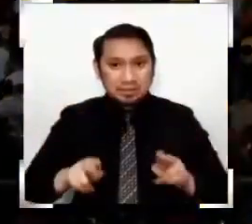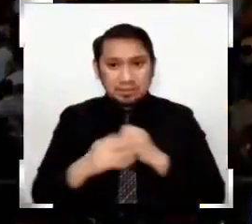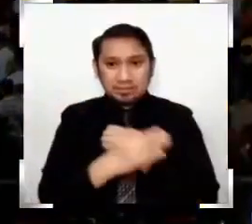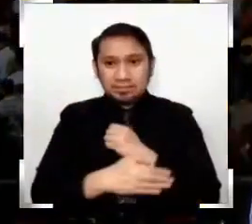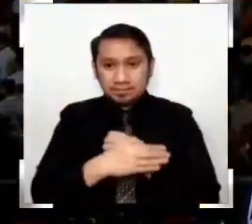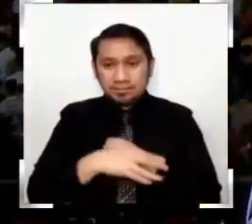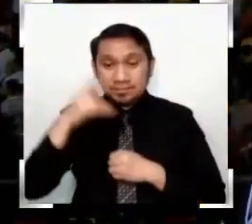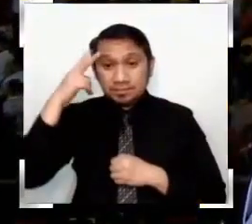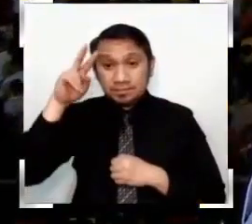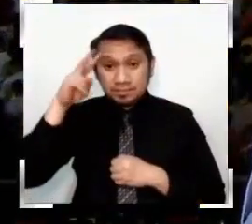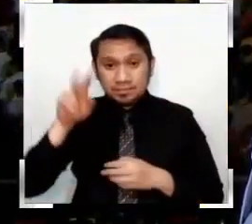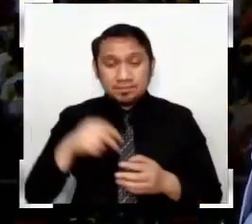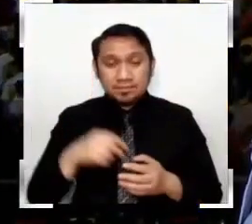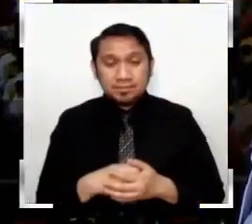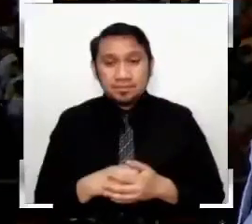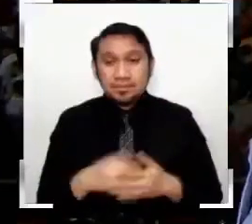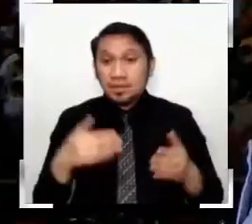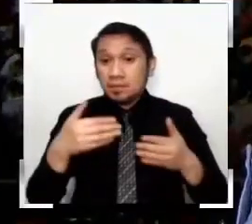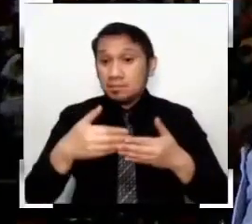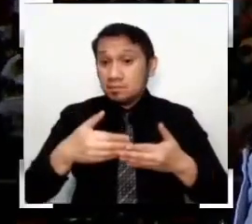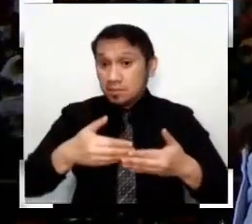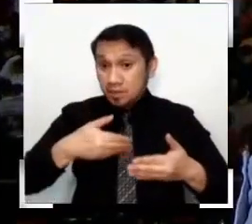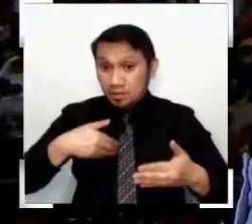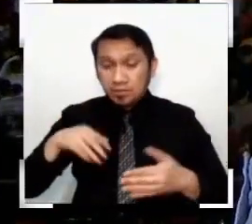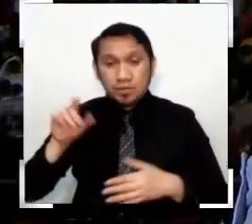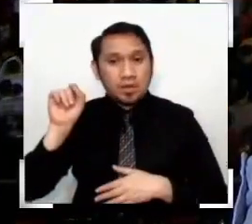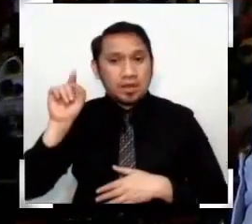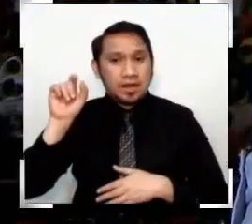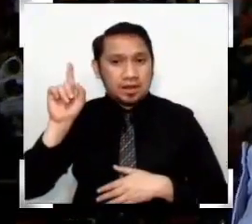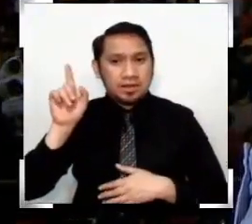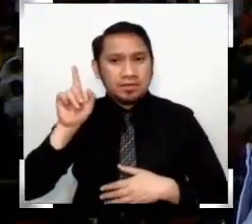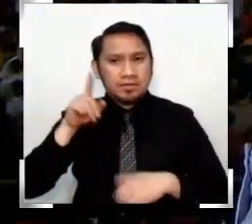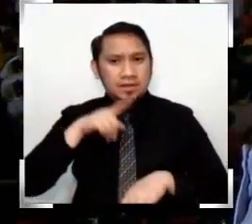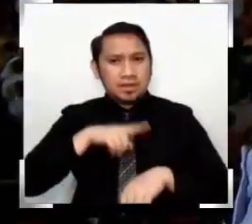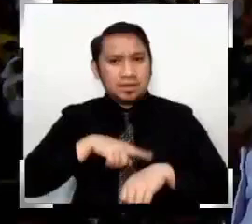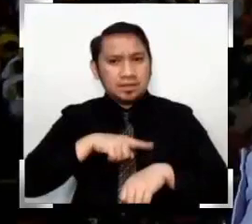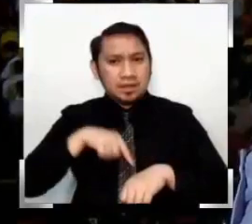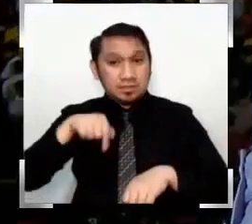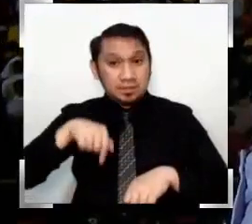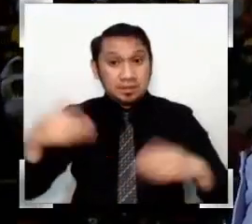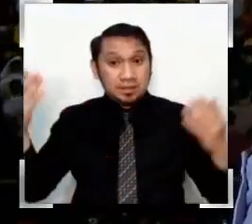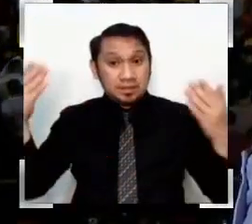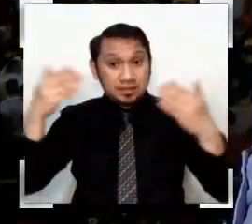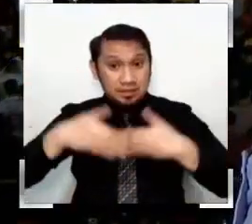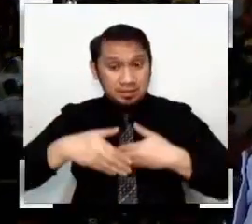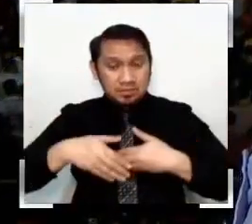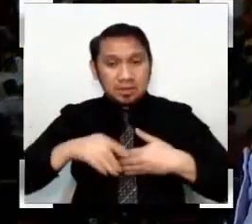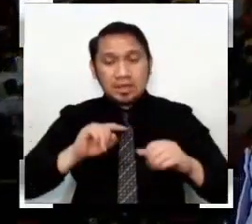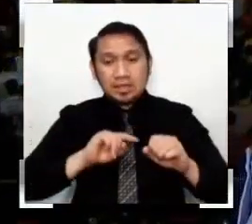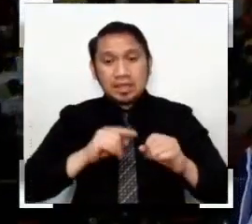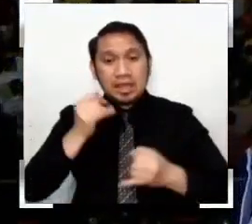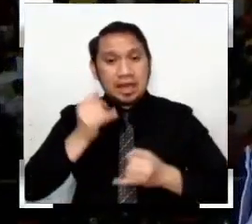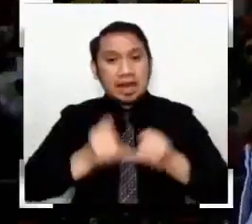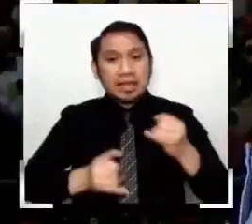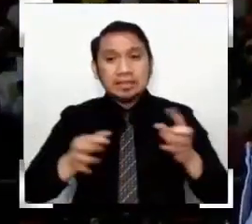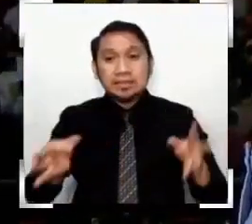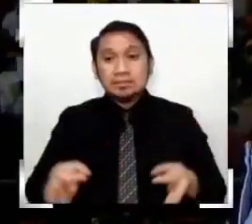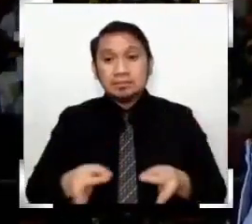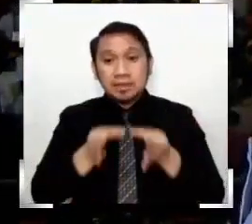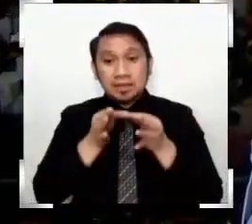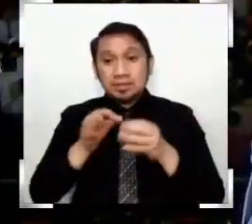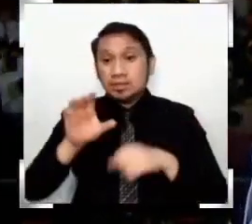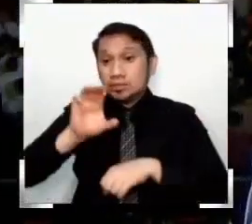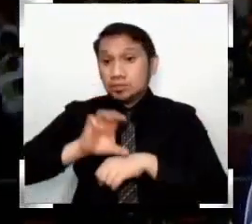Mga kapuso, bago mag-alas 11 ngayong gabi, inumpisahan ang huling misa dito sa Simbahan ng Quiapo. At gaya po na nakikita nyo